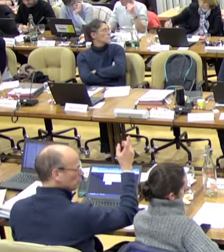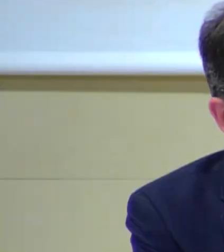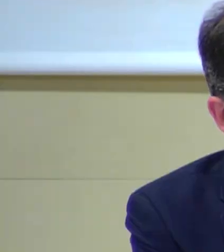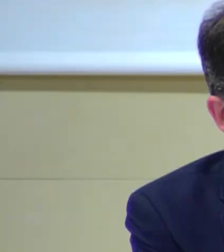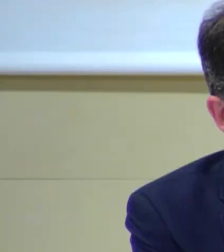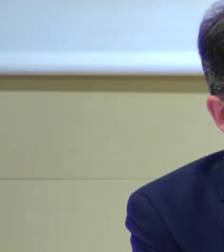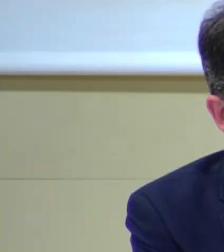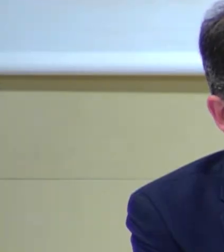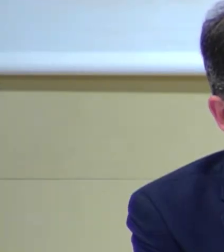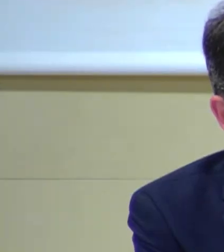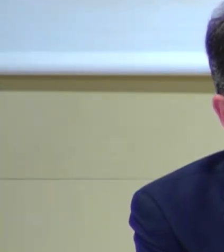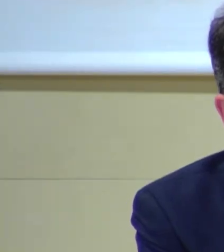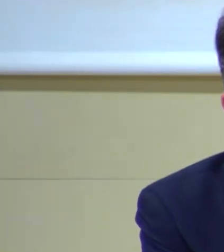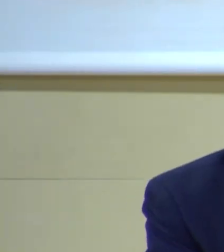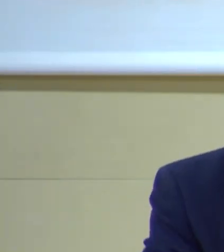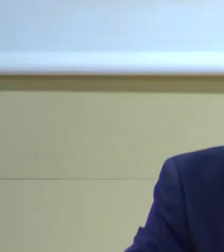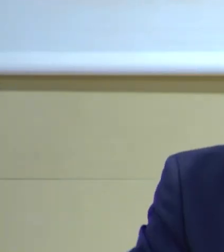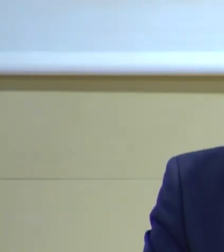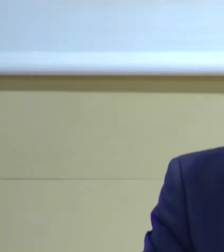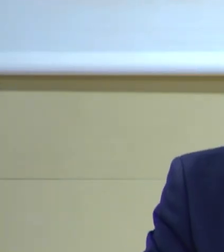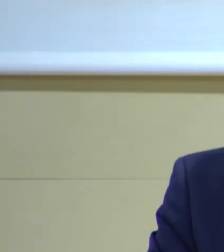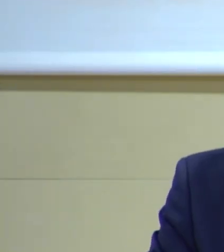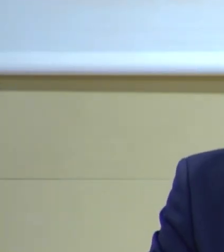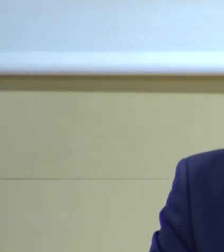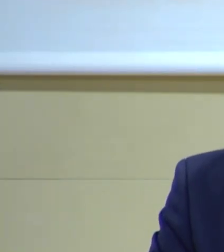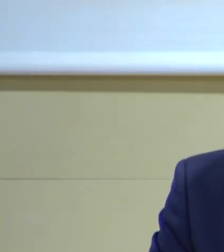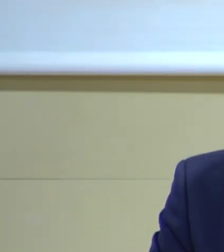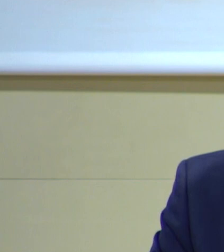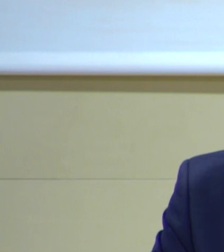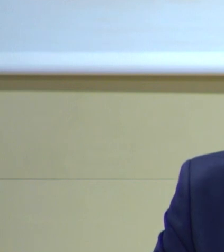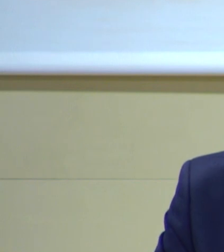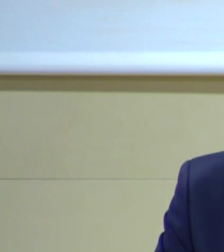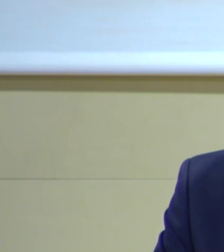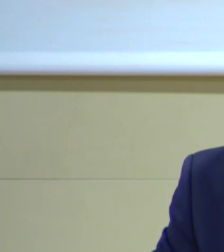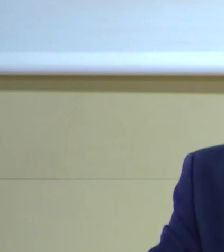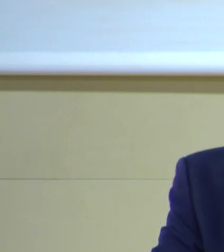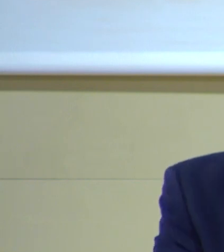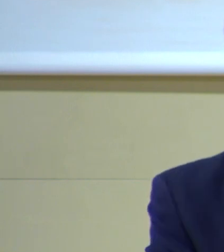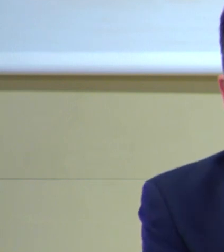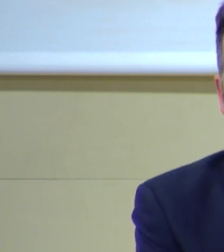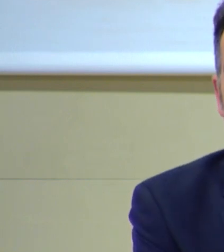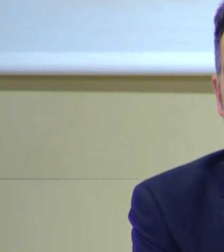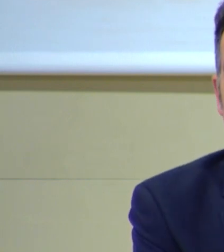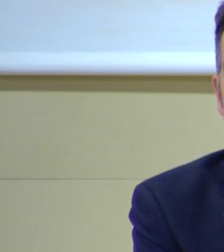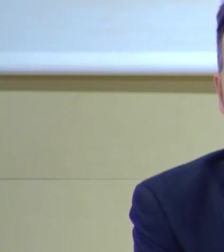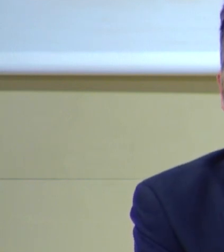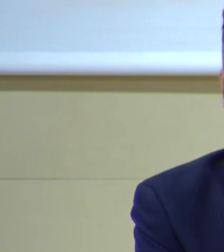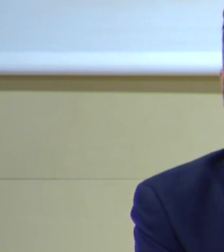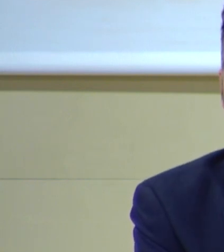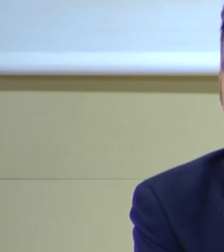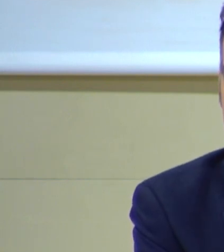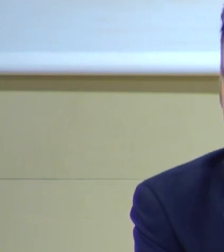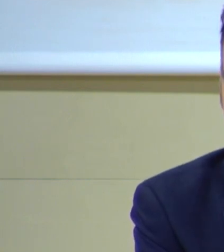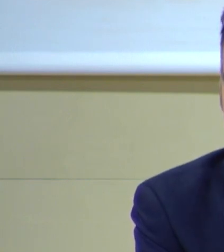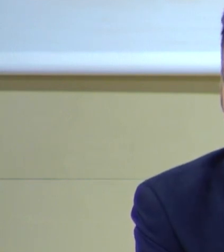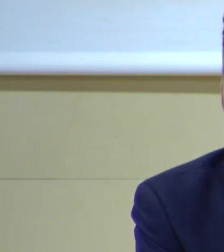délibération adoptée l'a54 convention avenant de la convention de mise à disposition avec le secours populaire qui ne prend pas part au vote